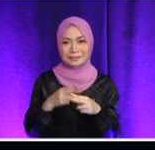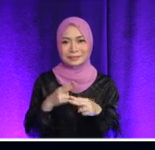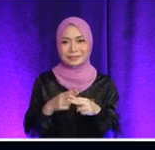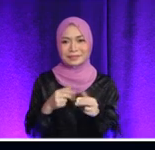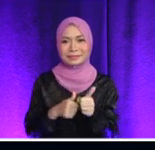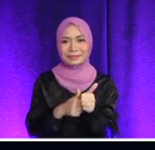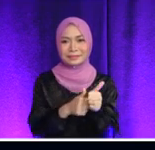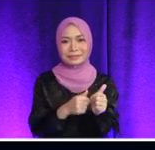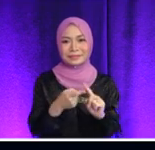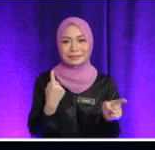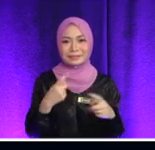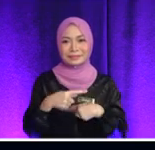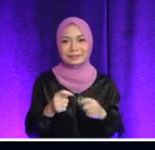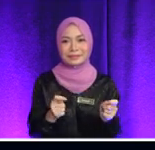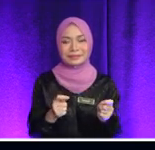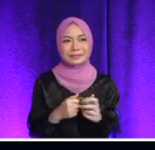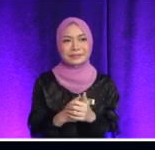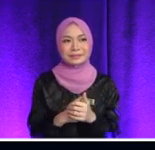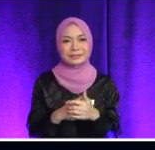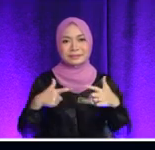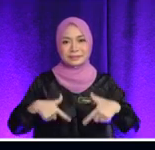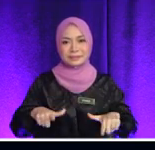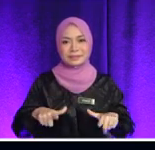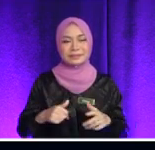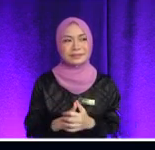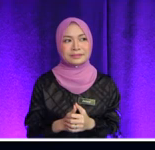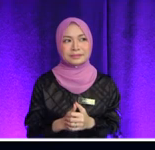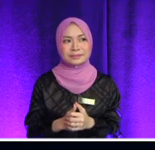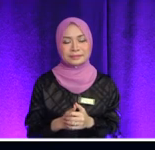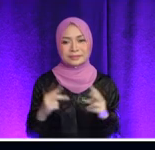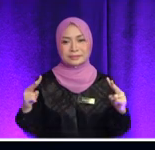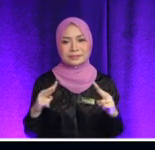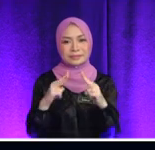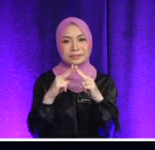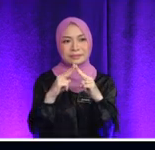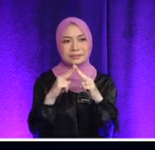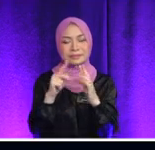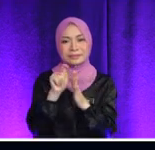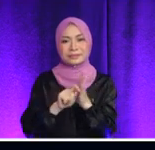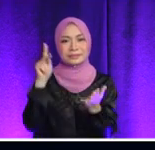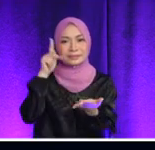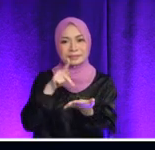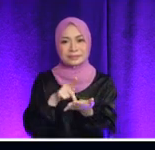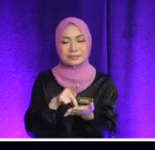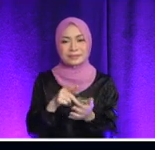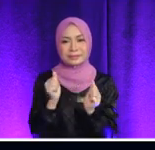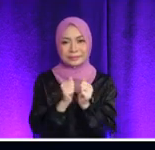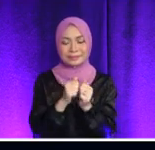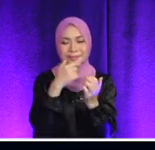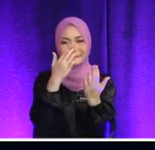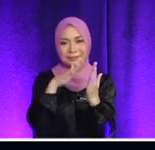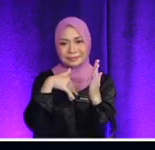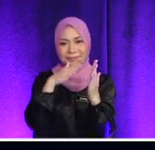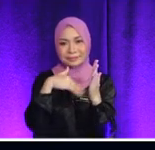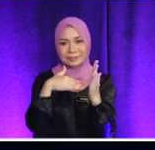kita daripada bahasa Prancis Oke terkenal dengan Chatime landscape maksudnya sumber Ilham yang beliau